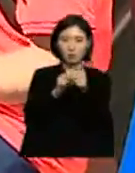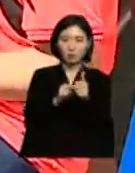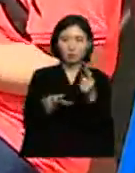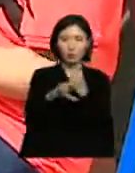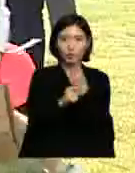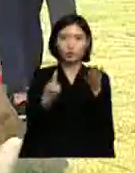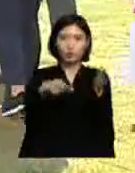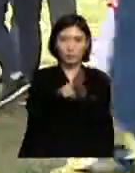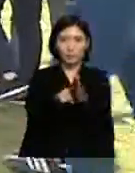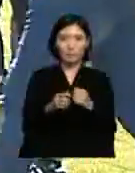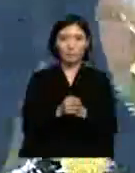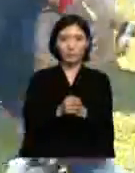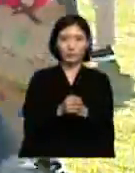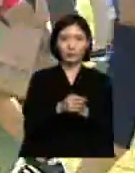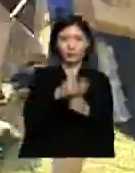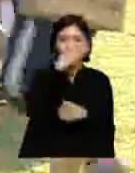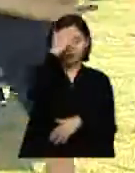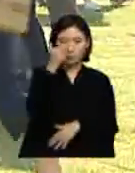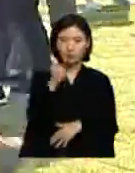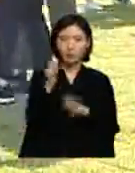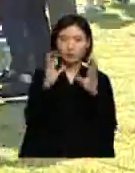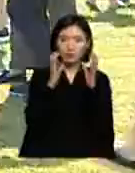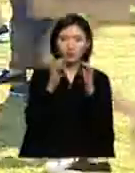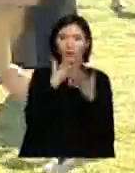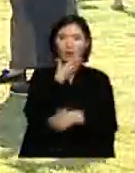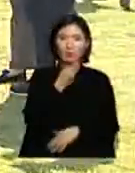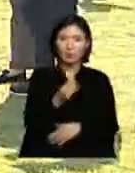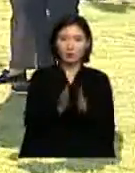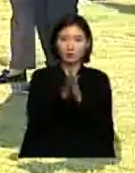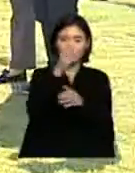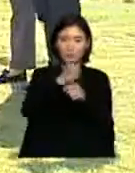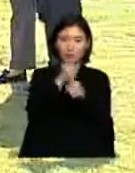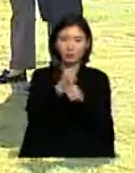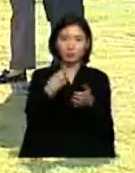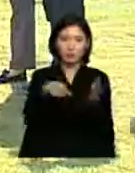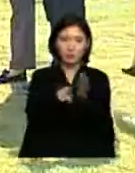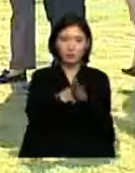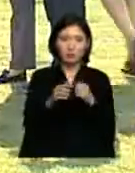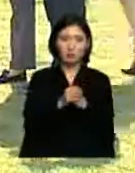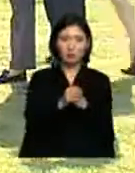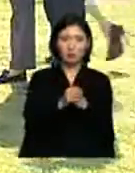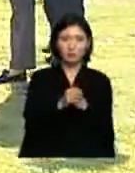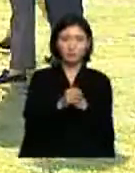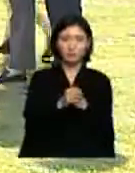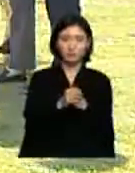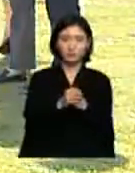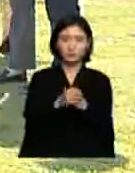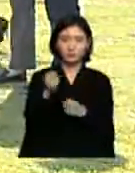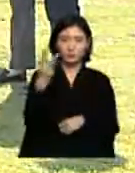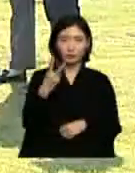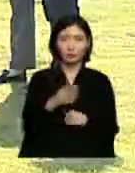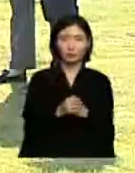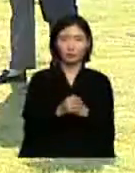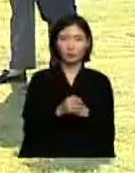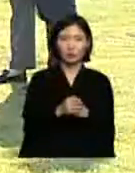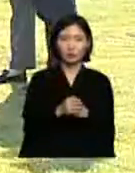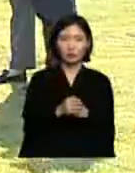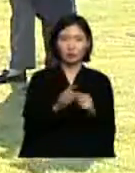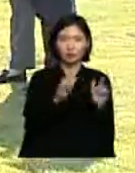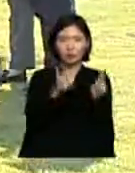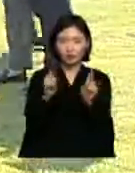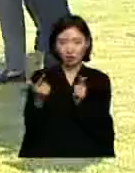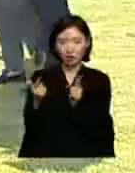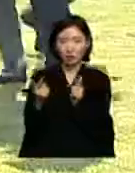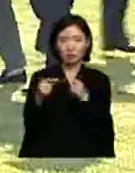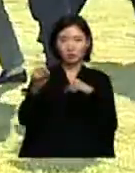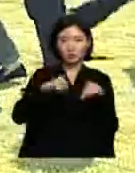공유하기 위해서입니다. 청소년과 아동이 행복한 그런 도시로 만들려고 하기 위해서 그리고 이러한 여러 가지